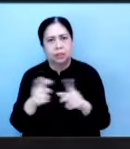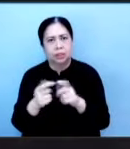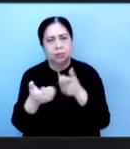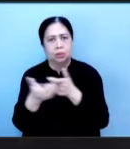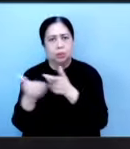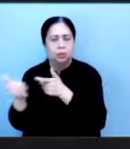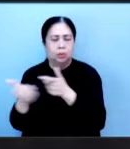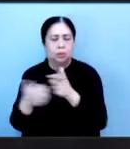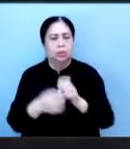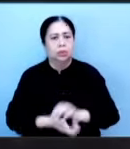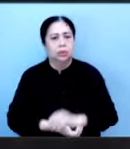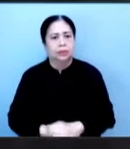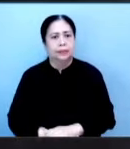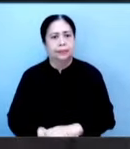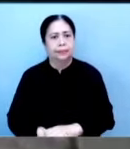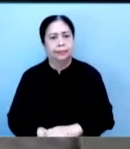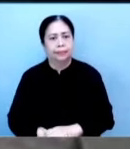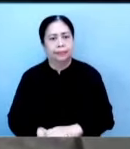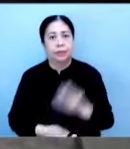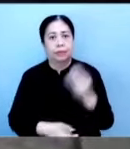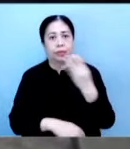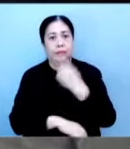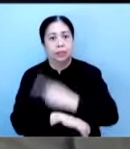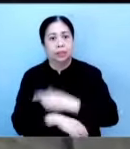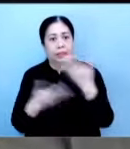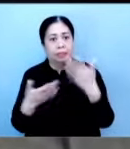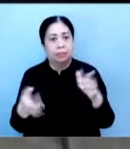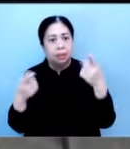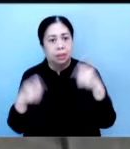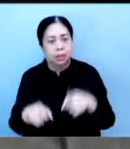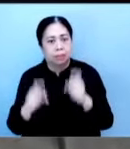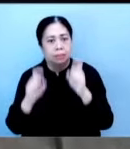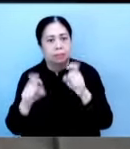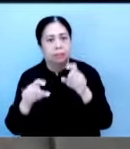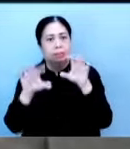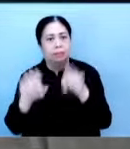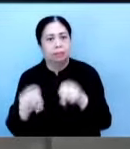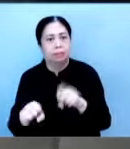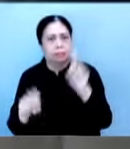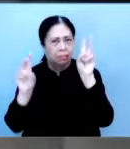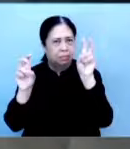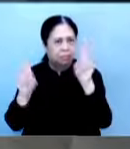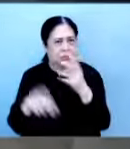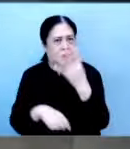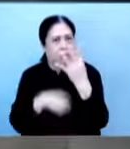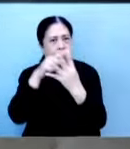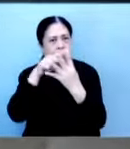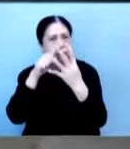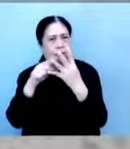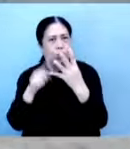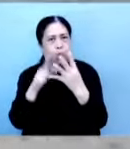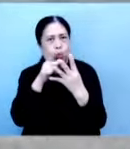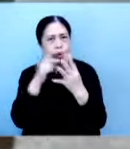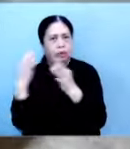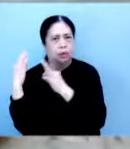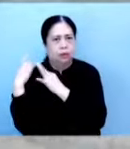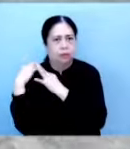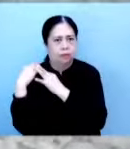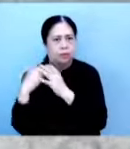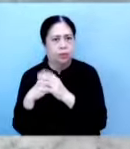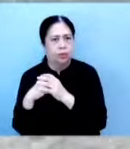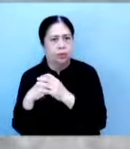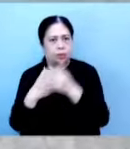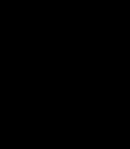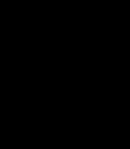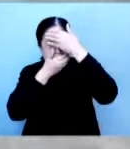pag-atake ilang araw naman matapos ang krimen agad na aresto ang umanoy apat na nasa likod ng insidente nakatakip ang mga